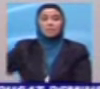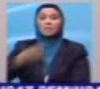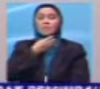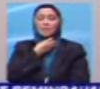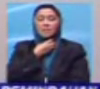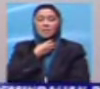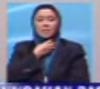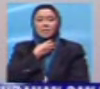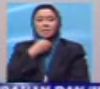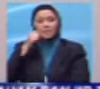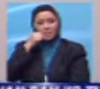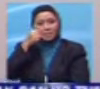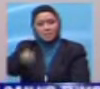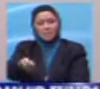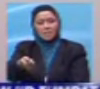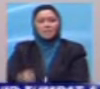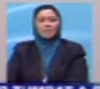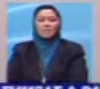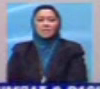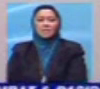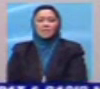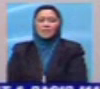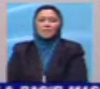disediakan wartawan Muhammad Faridul Azmi.